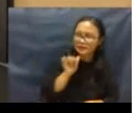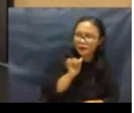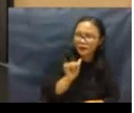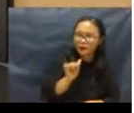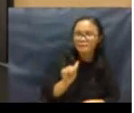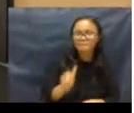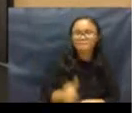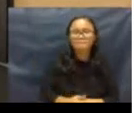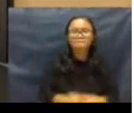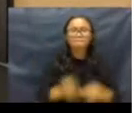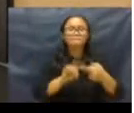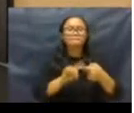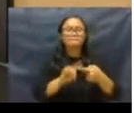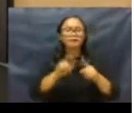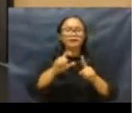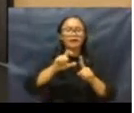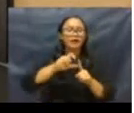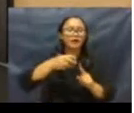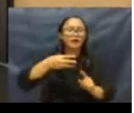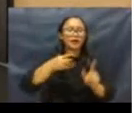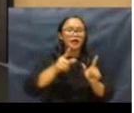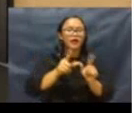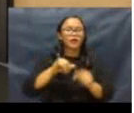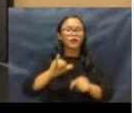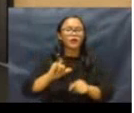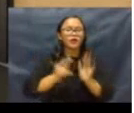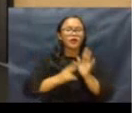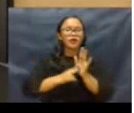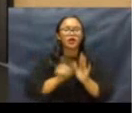Ibu Dewi Nurhaini,